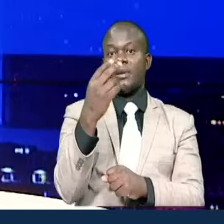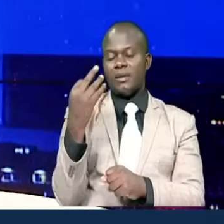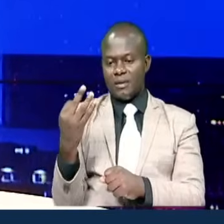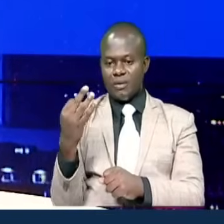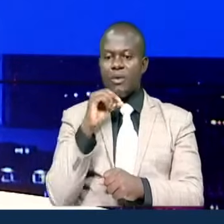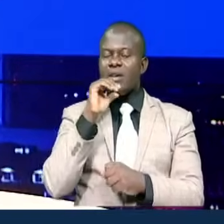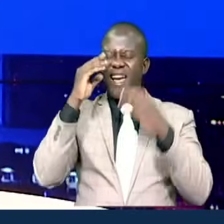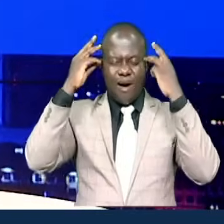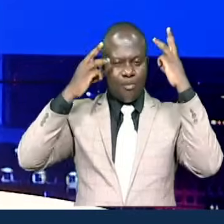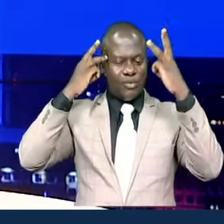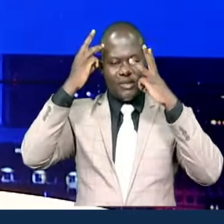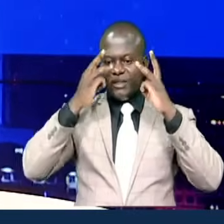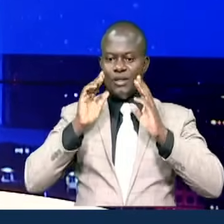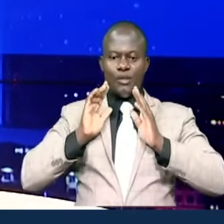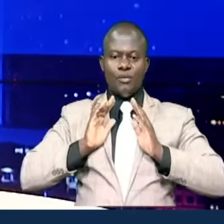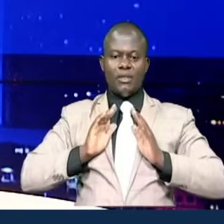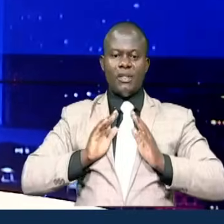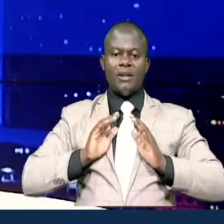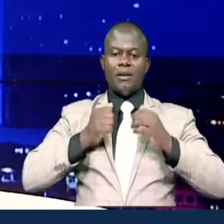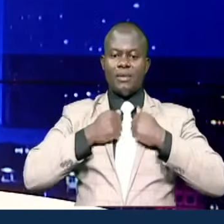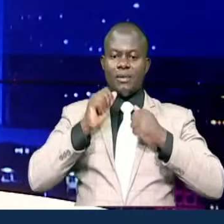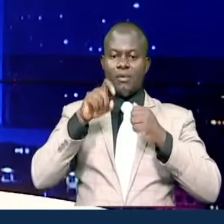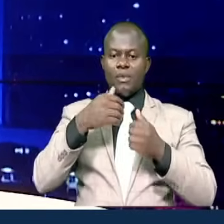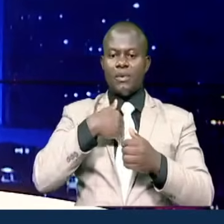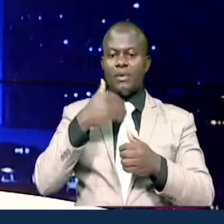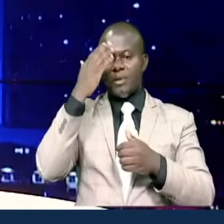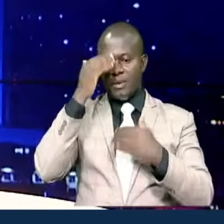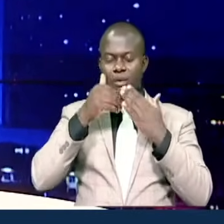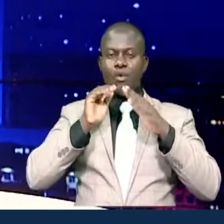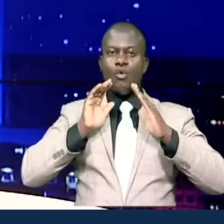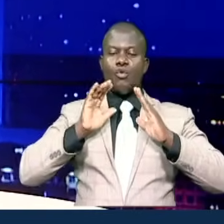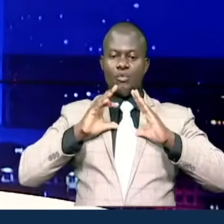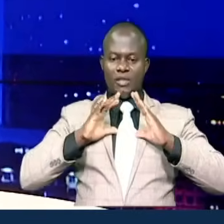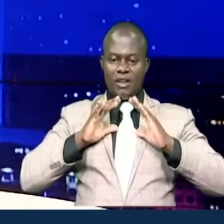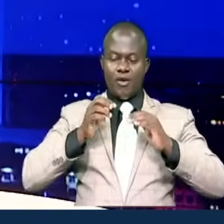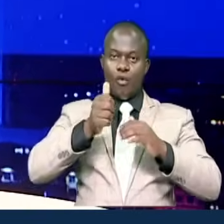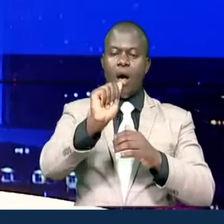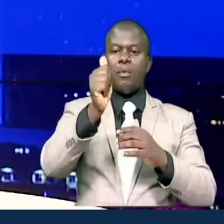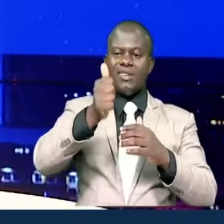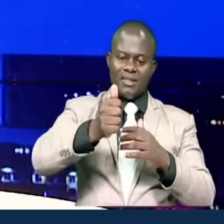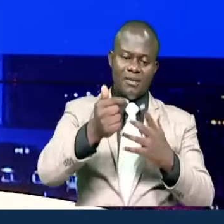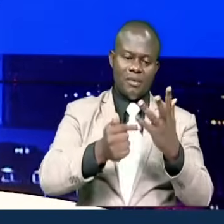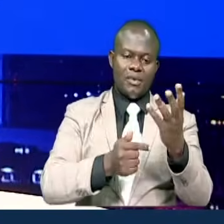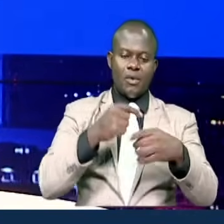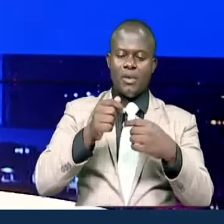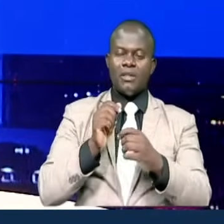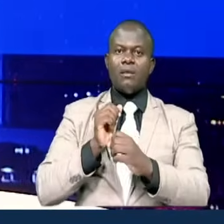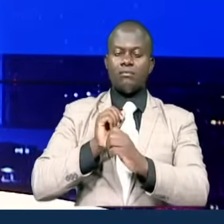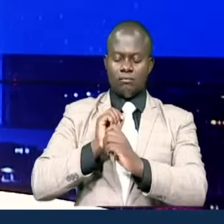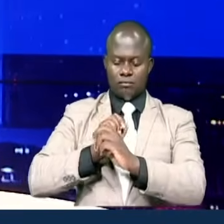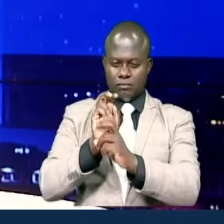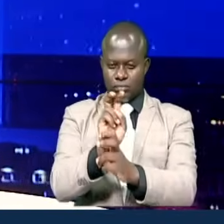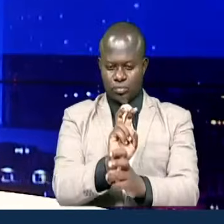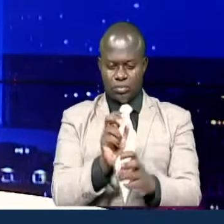nta mpungenge z'umutekano abaturarwanda bakwiye kugira kuko ngo umutekano wabo n'ibyabo uzakomeza gucungwa neza ni mu kiganiro mugenzi